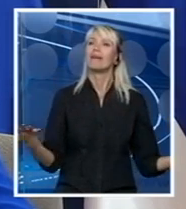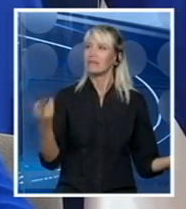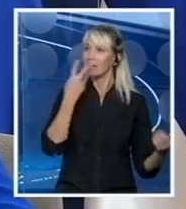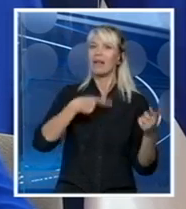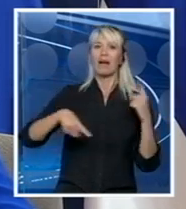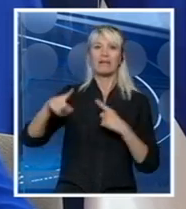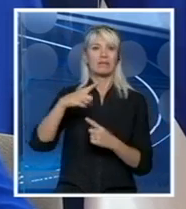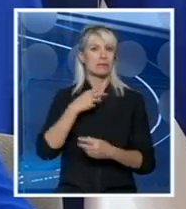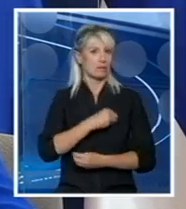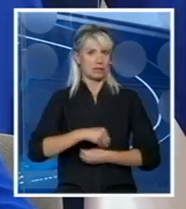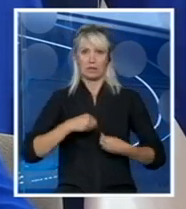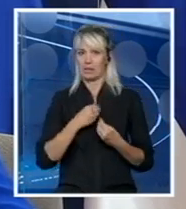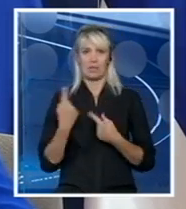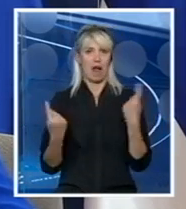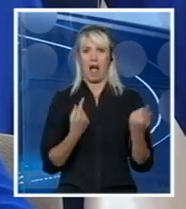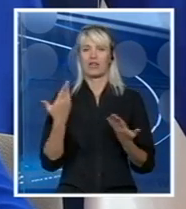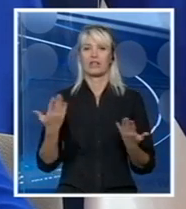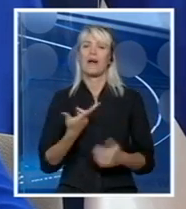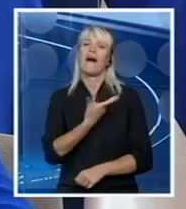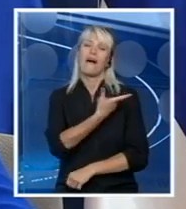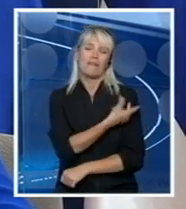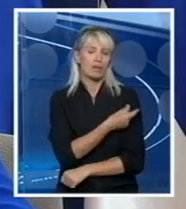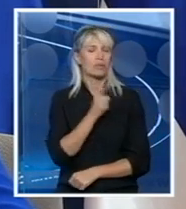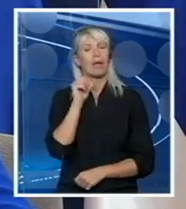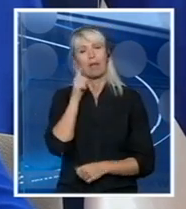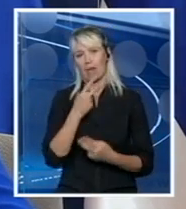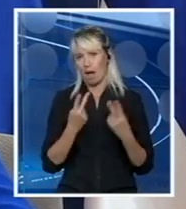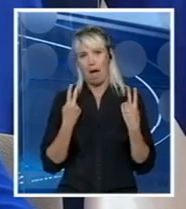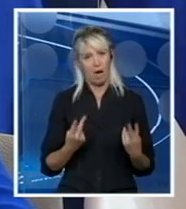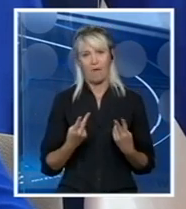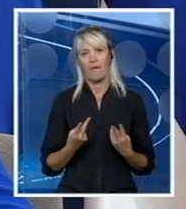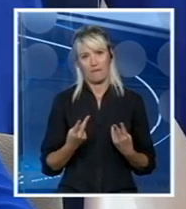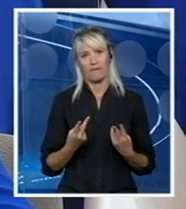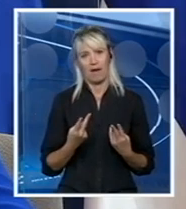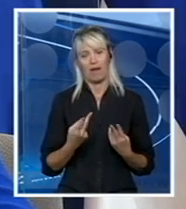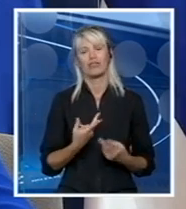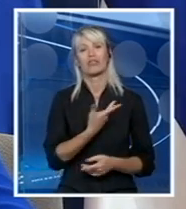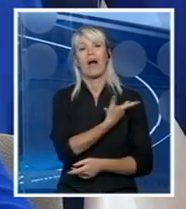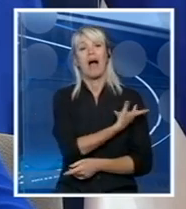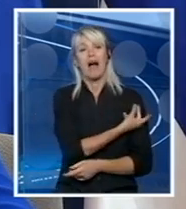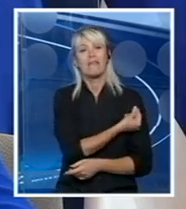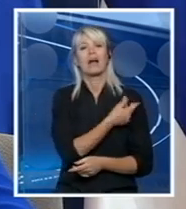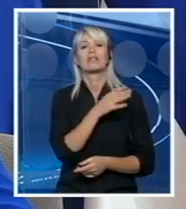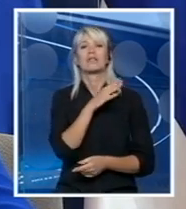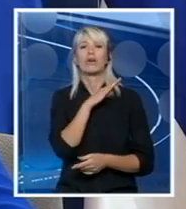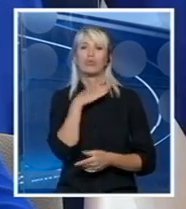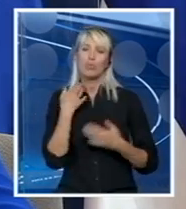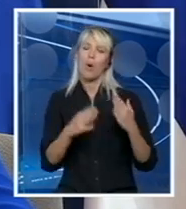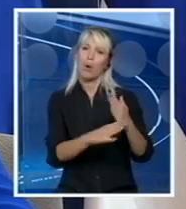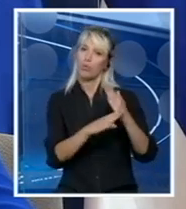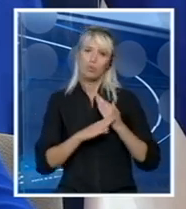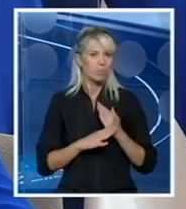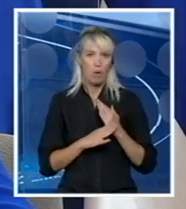Vakcinacija je jako bitna. Vakcine, kao što smo već rekli, su nam dale ogroman doprinos, ali moramo da